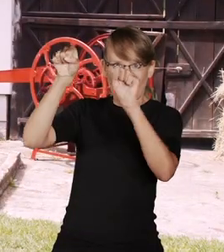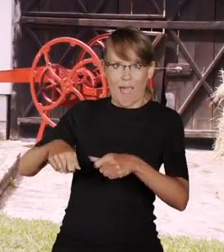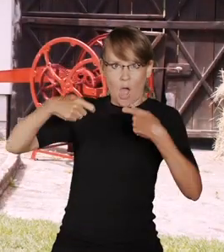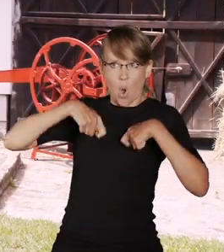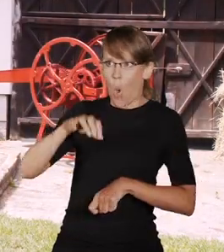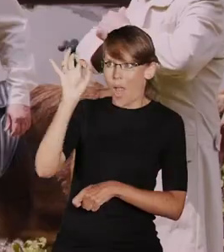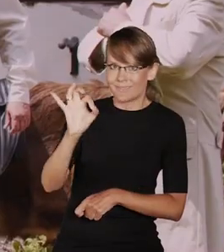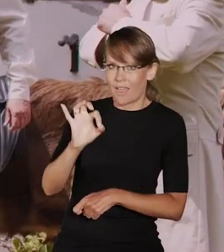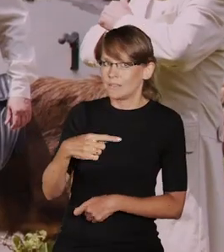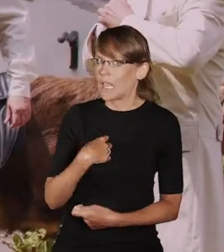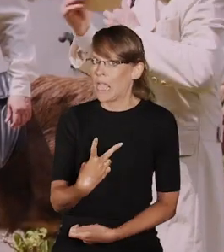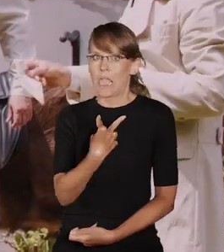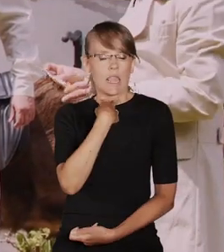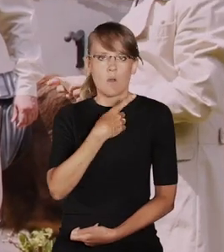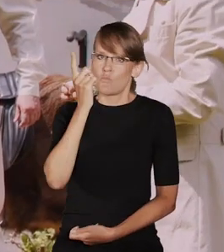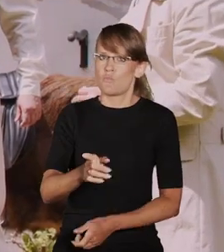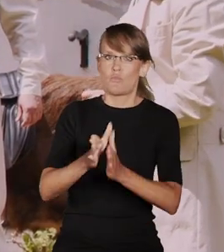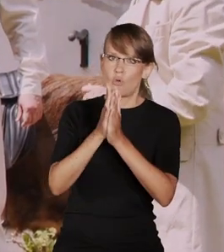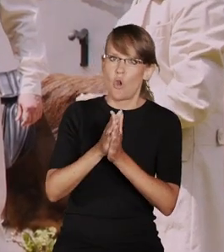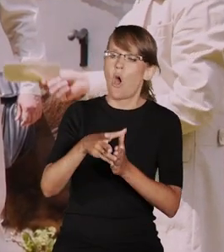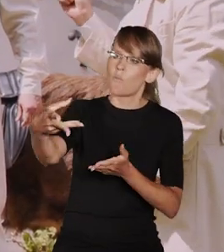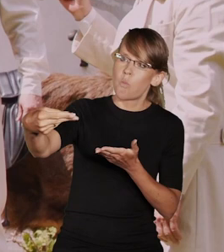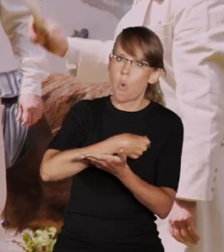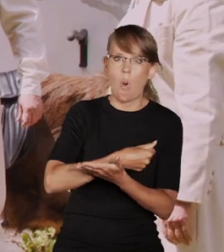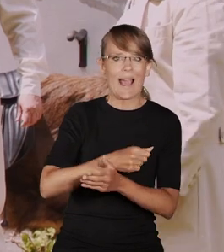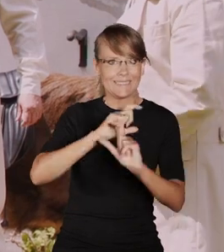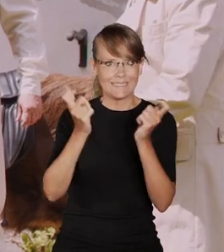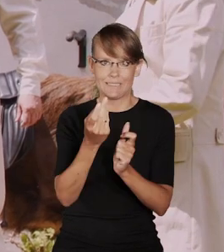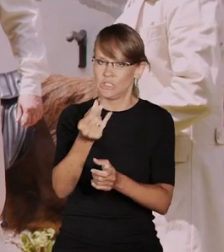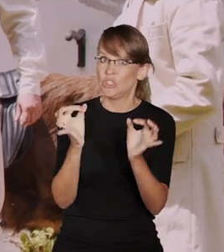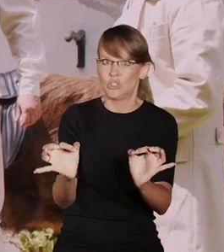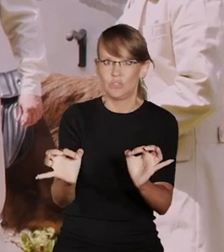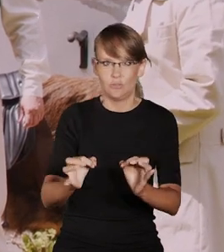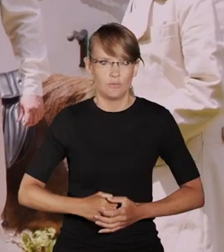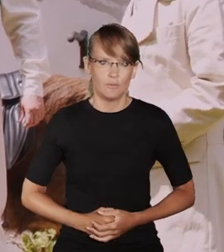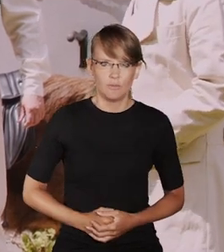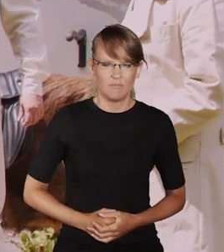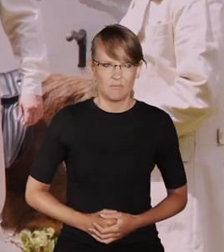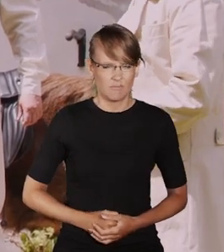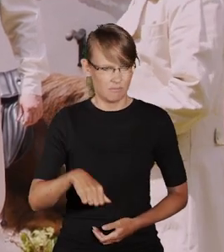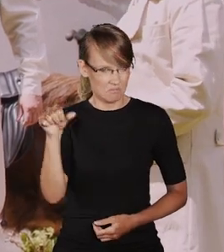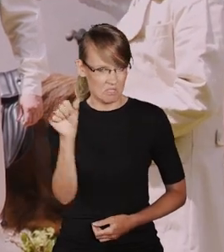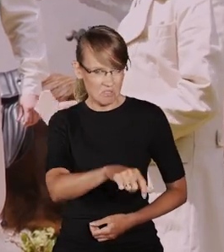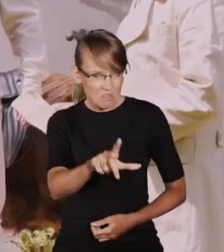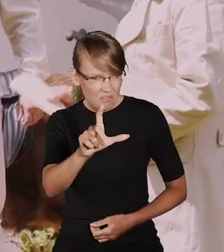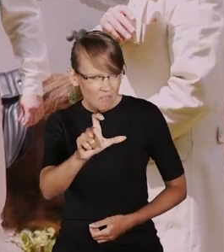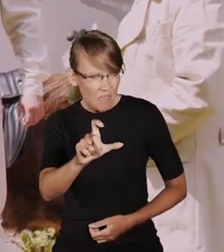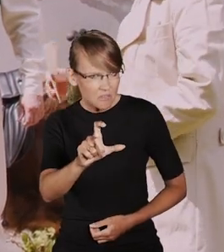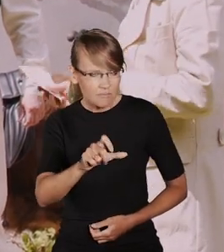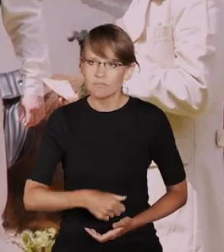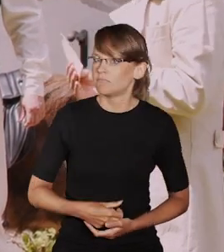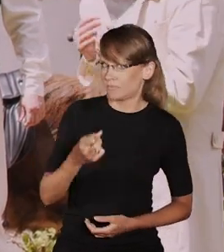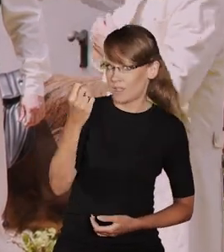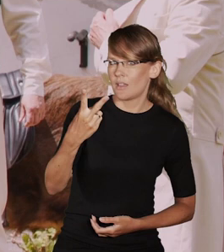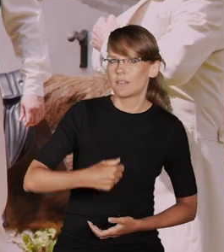znać, pozostał mi dłużny 2 weksle, 1200 rubli. Jako że jutro przypada mi płatność odsetek w